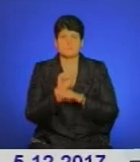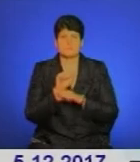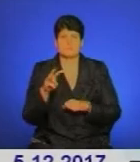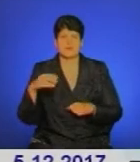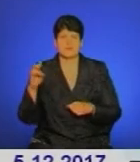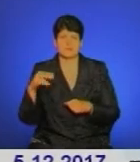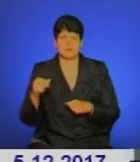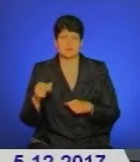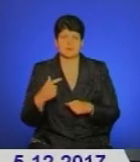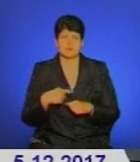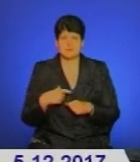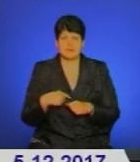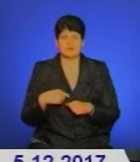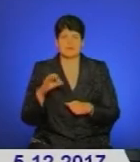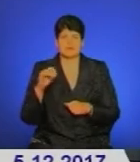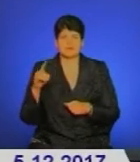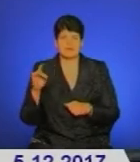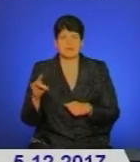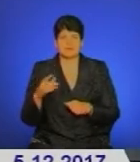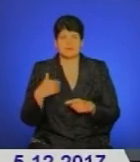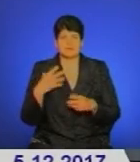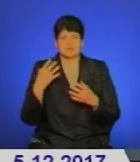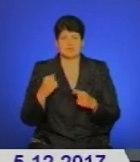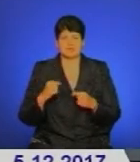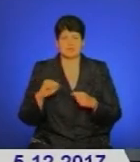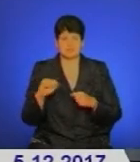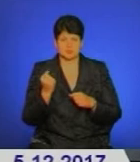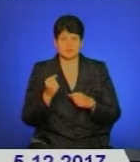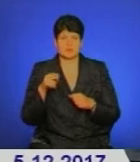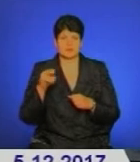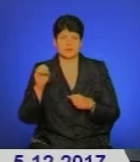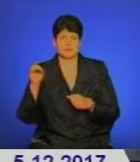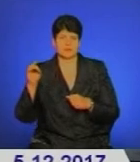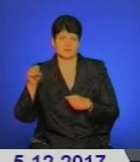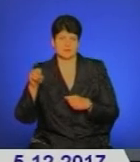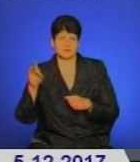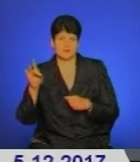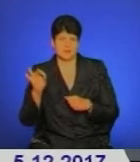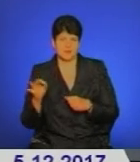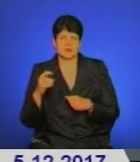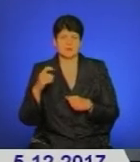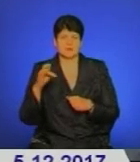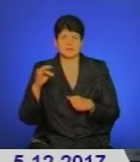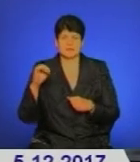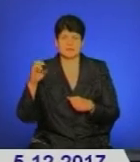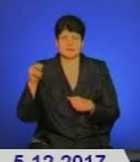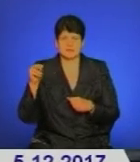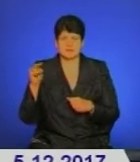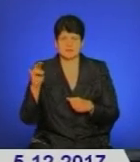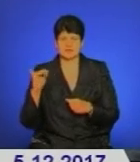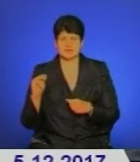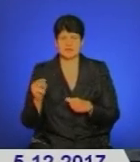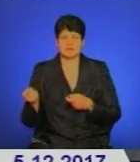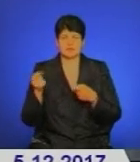Озерні, я і такий побратим Петро Христинич, організували збір продуктів. Ми от сюди на площу возили продукти